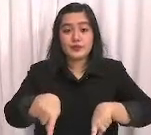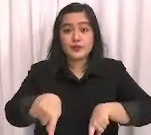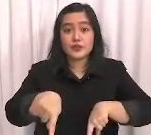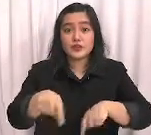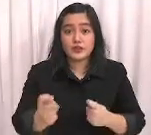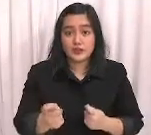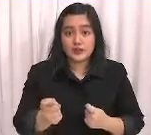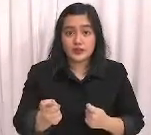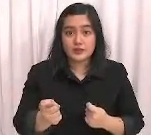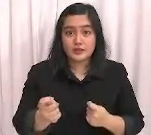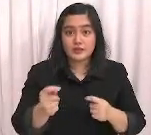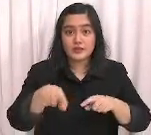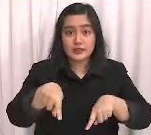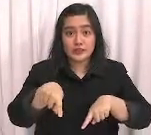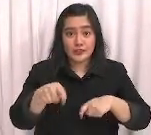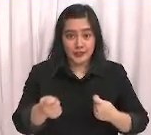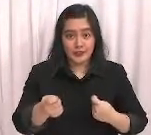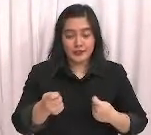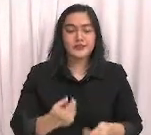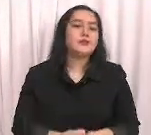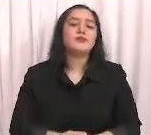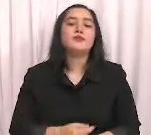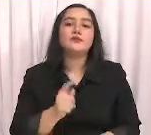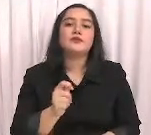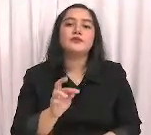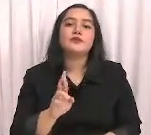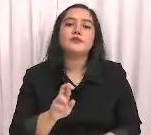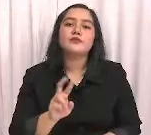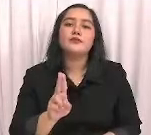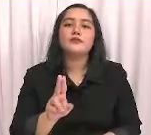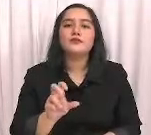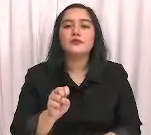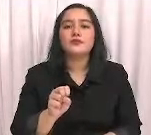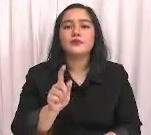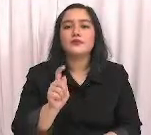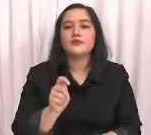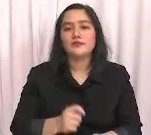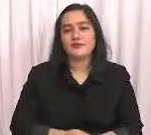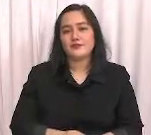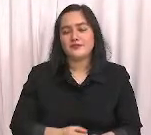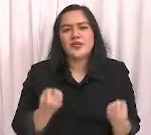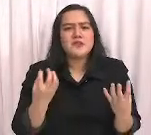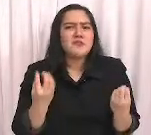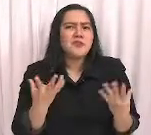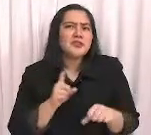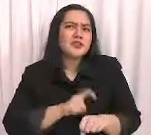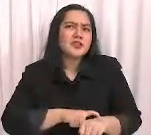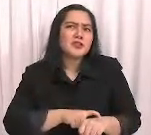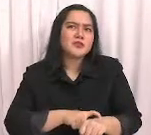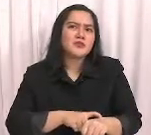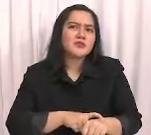Minsan, maraming beses na sinasabi natin, mahal kita ng buong puso ko. Pero ang sinasabi ni